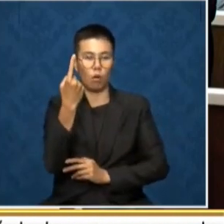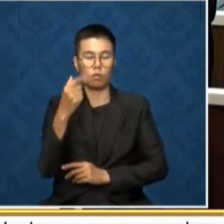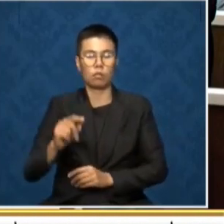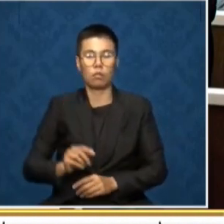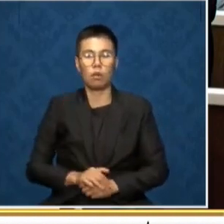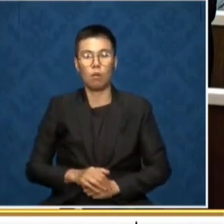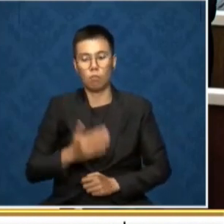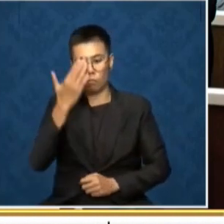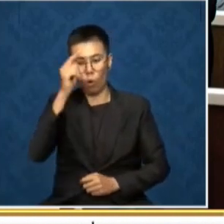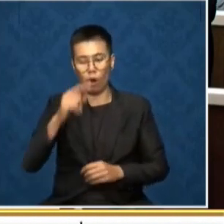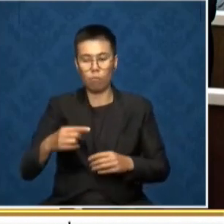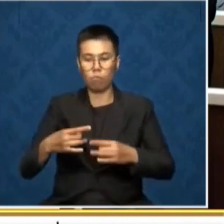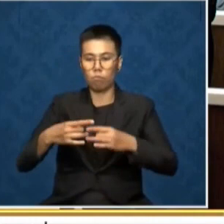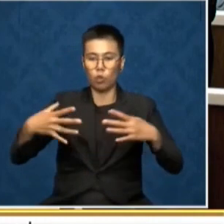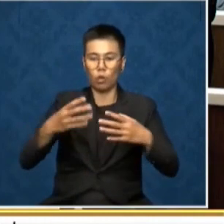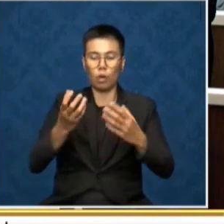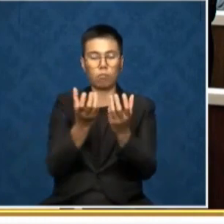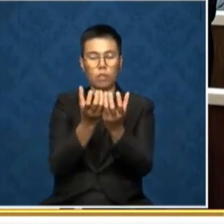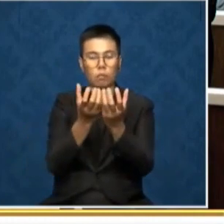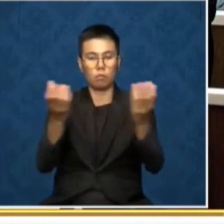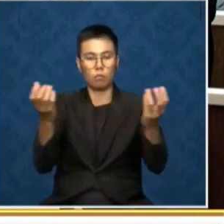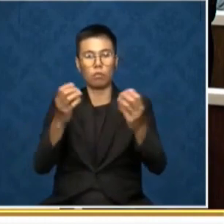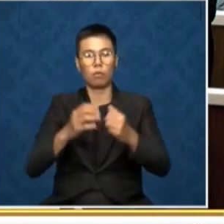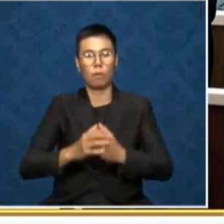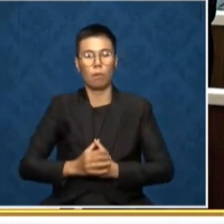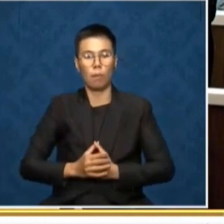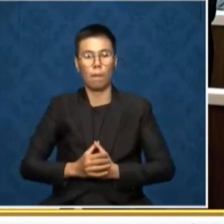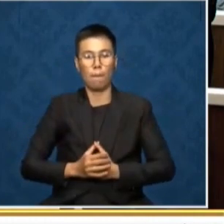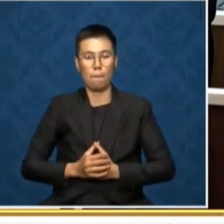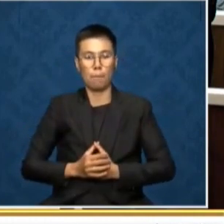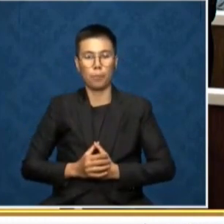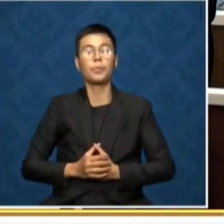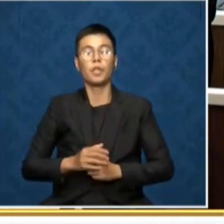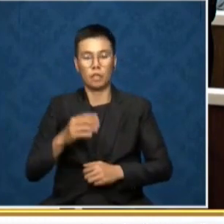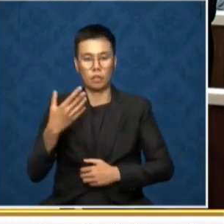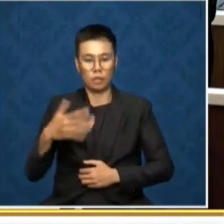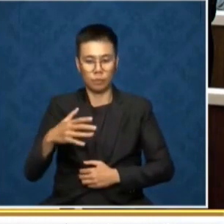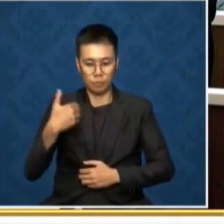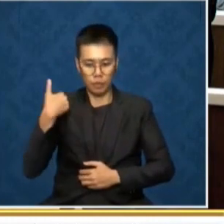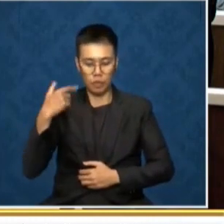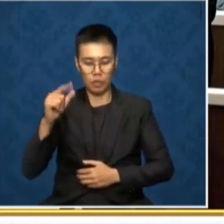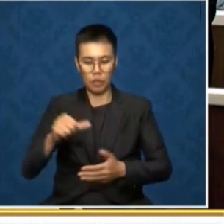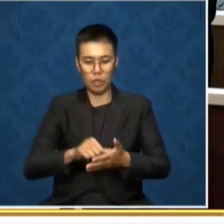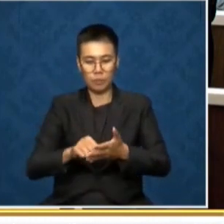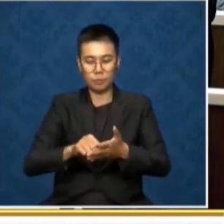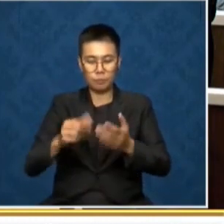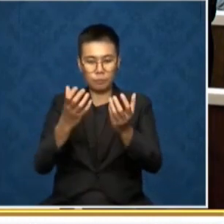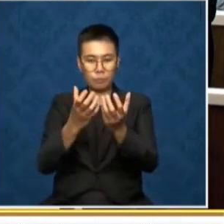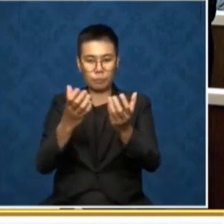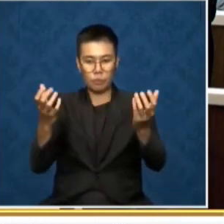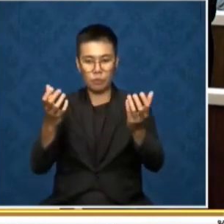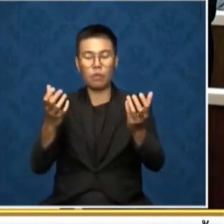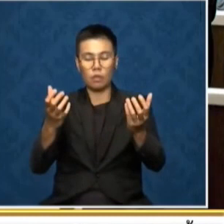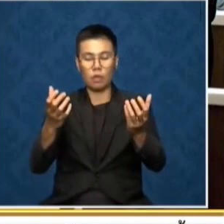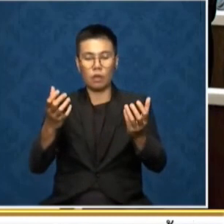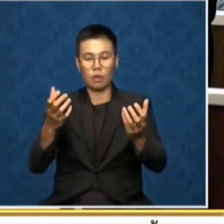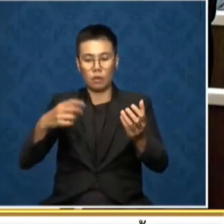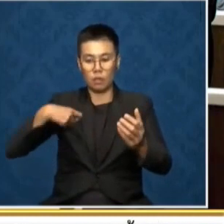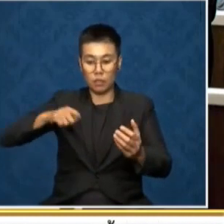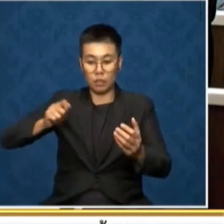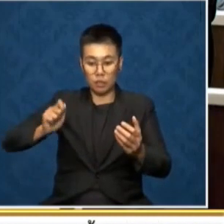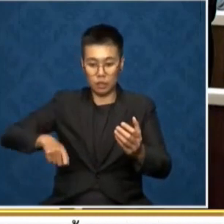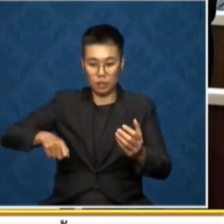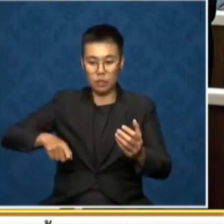ไว้หลายประการท่านประธานที่เคารพครับในเรื่องการแก้ไขรัฐธรรมนูญศาลรัฐธร